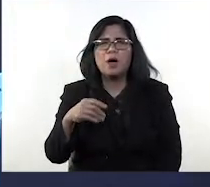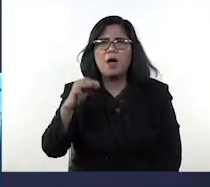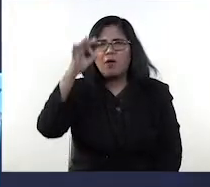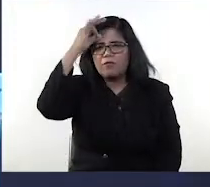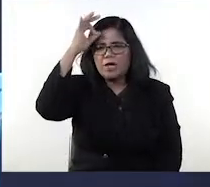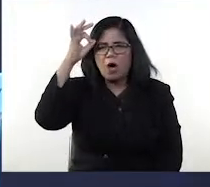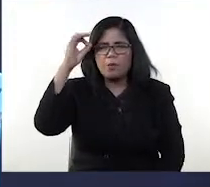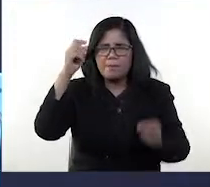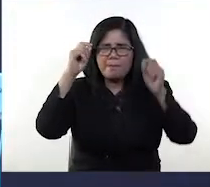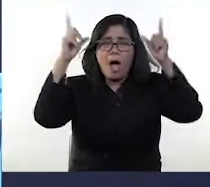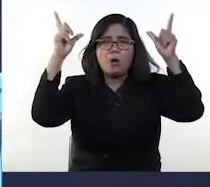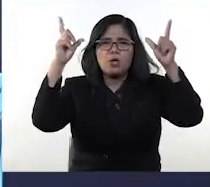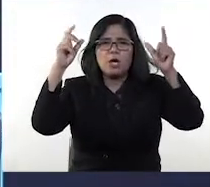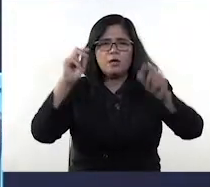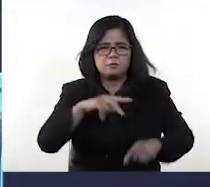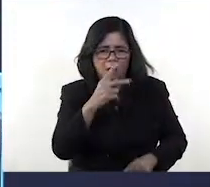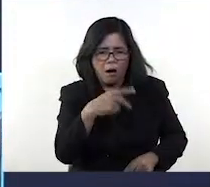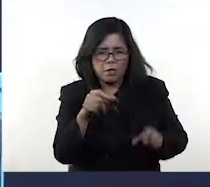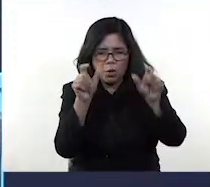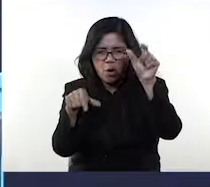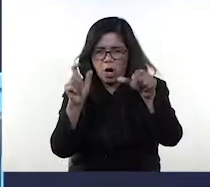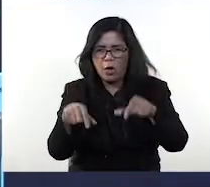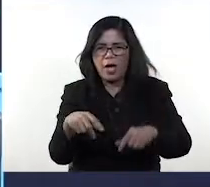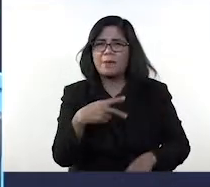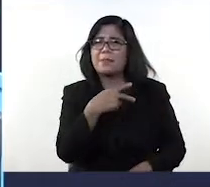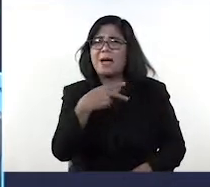Hai biasa sekali Siapa yang bisa mengartikan mimpi